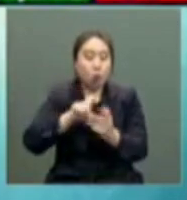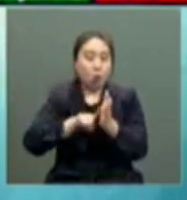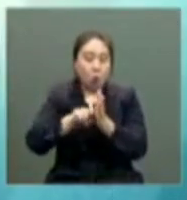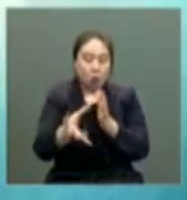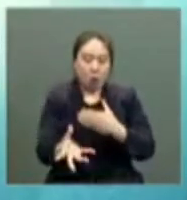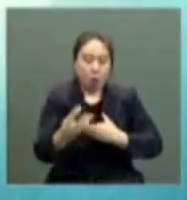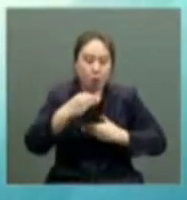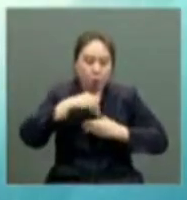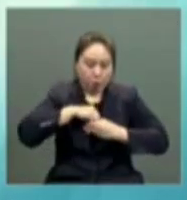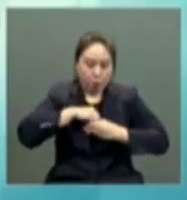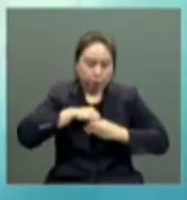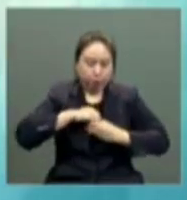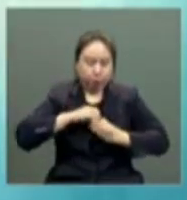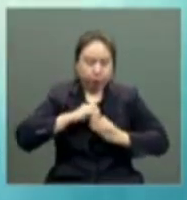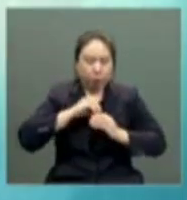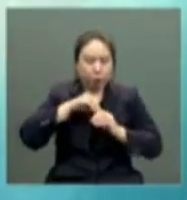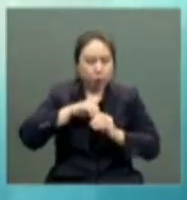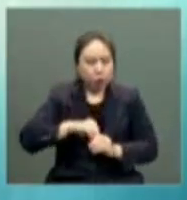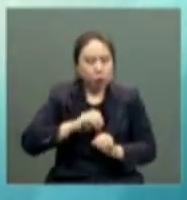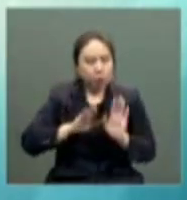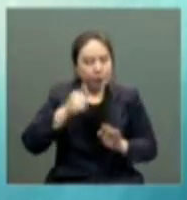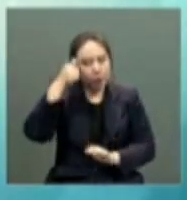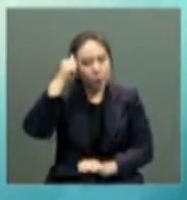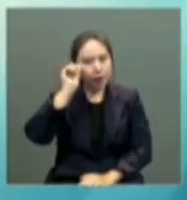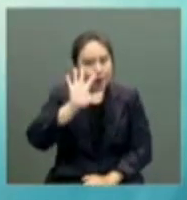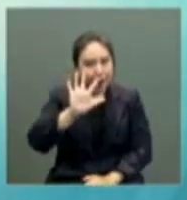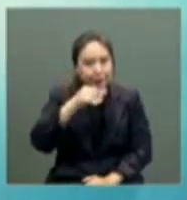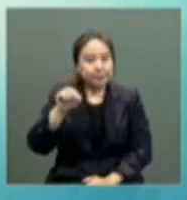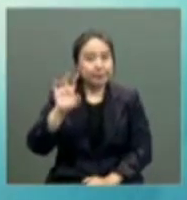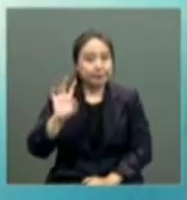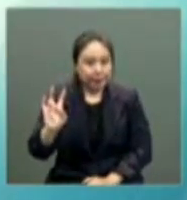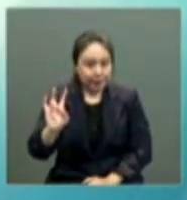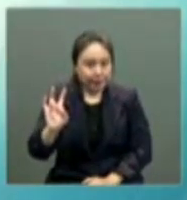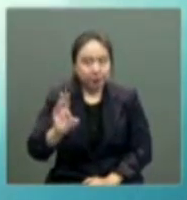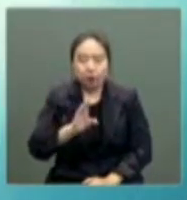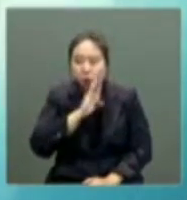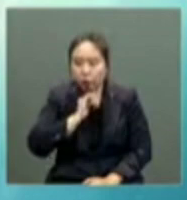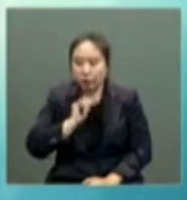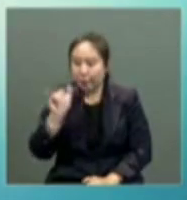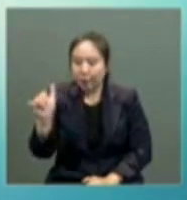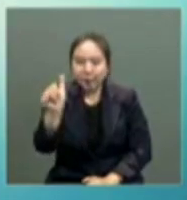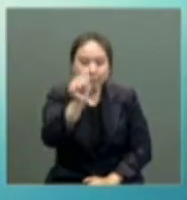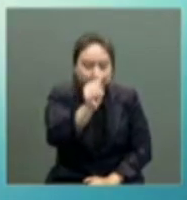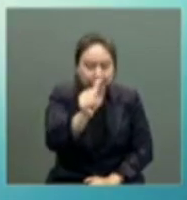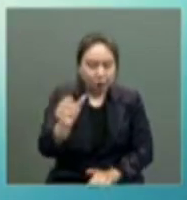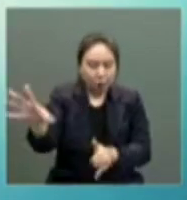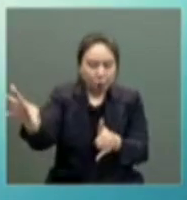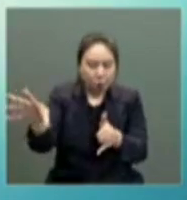วันที่ผ่านมาเนี่ยถ้าเราใส่ความรู้เรื่องโรคเข้าไปด้วยนะครับระยะฟักตัวของโลกเนี่ยจะอยู่ที่5-7วันไปที่สัมผัสกับคนอื่นคนคนนี้มา 5-7